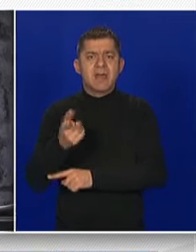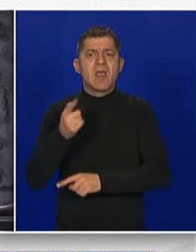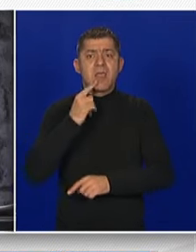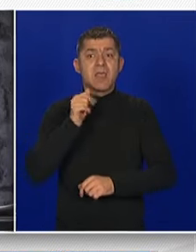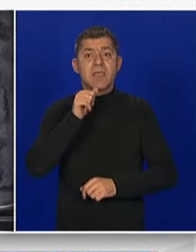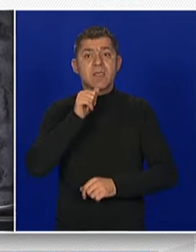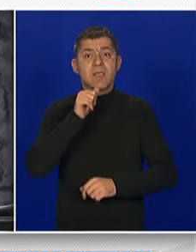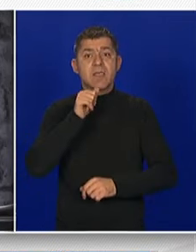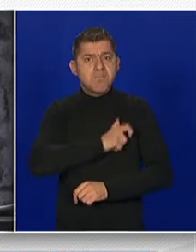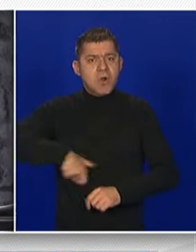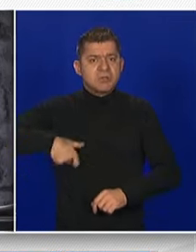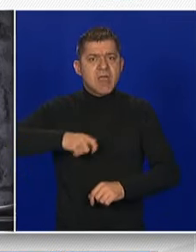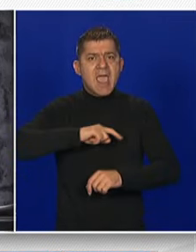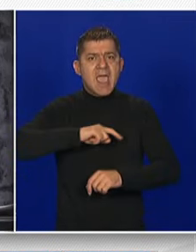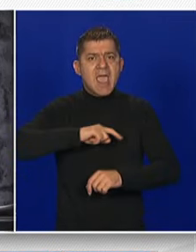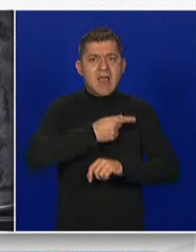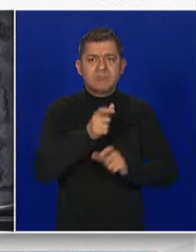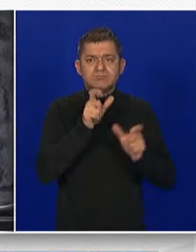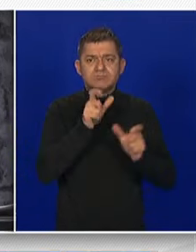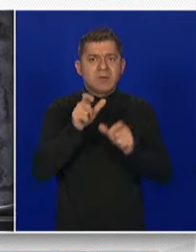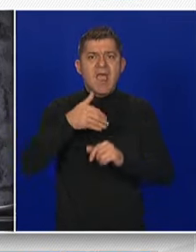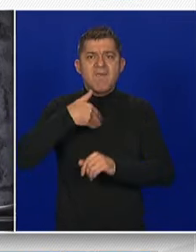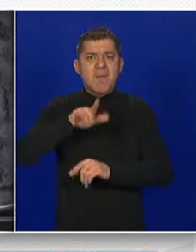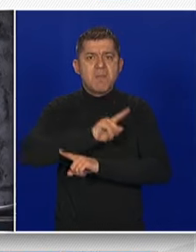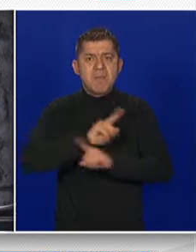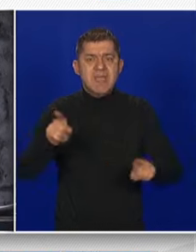sat nego što je to Hrvatska, ali